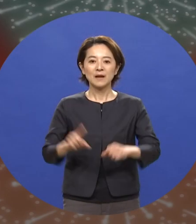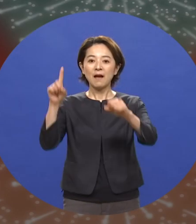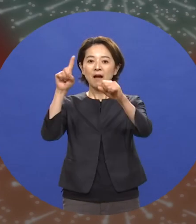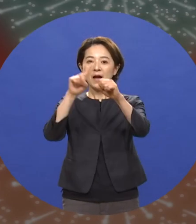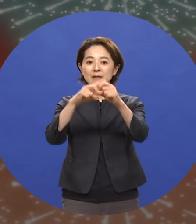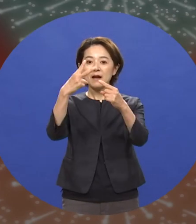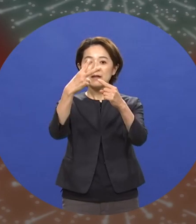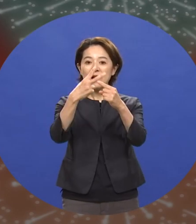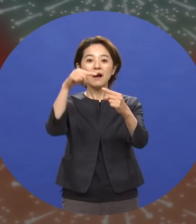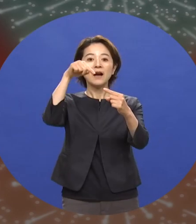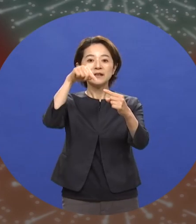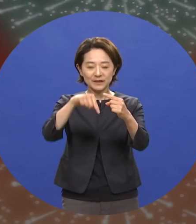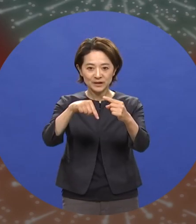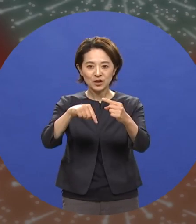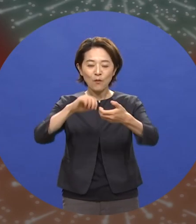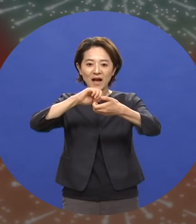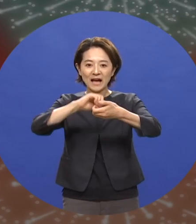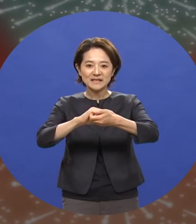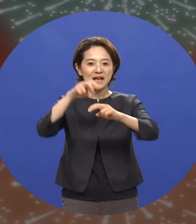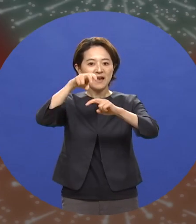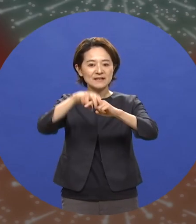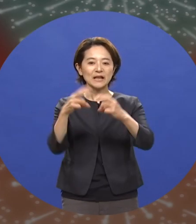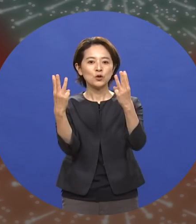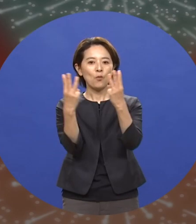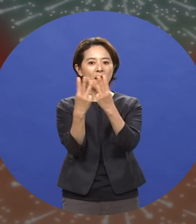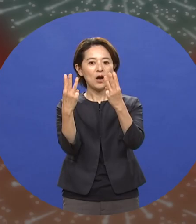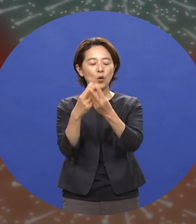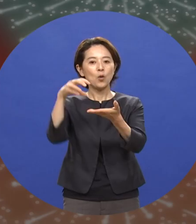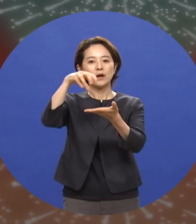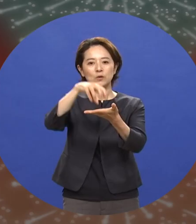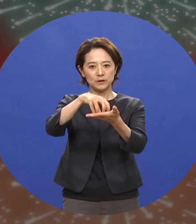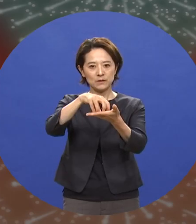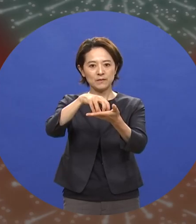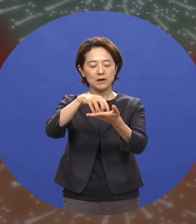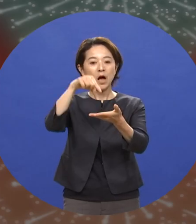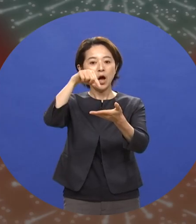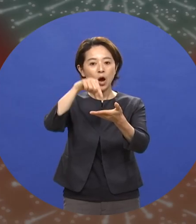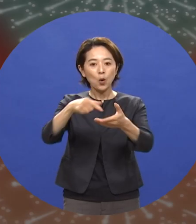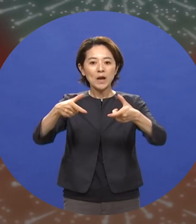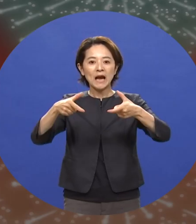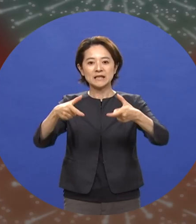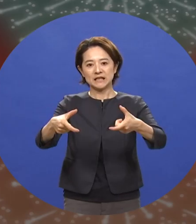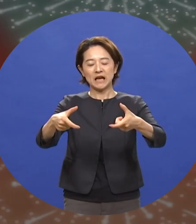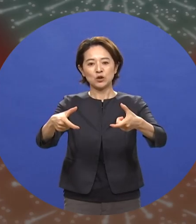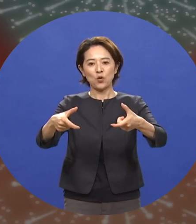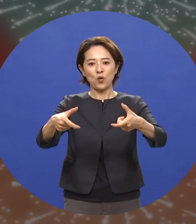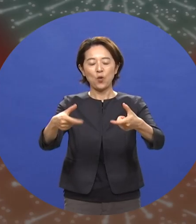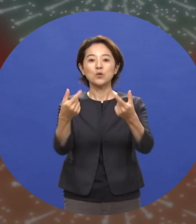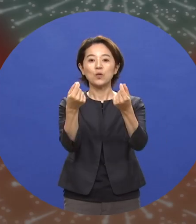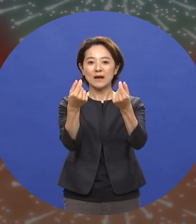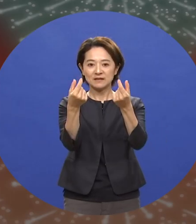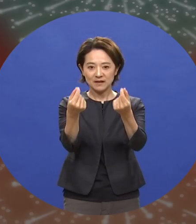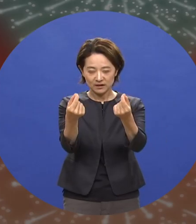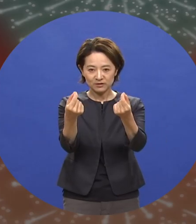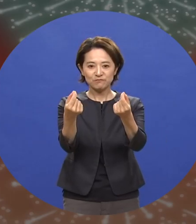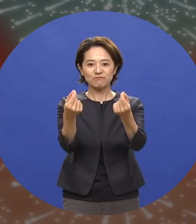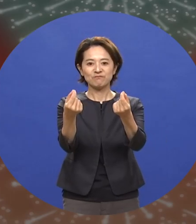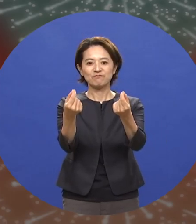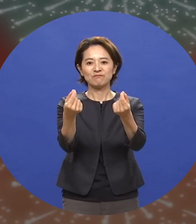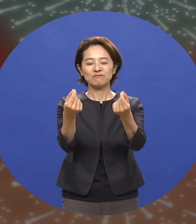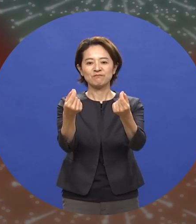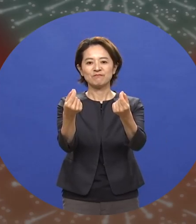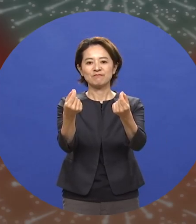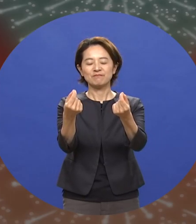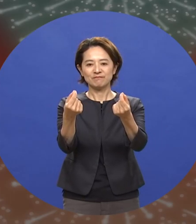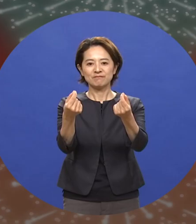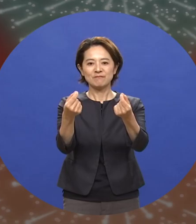当選者は返信用はがきに座席番号が記載されており、それが当日の入場チケットとなります